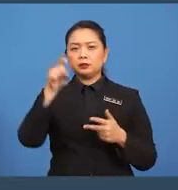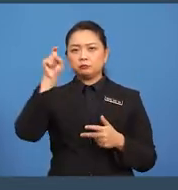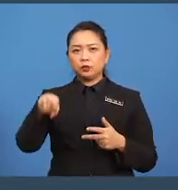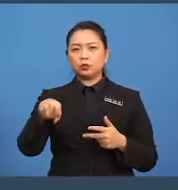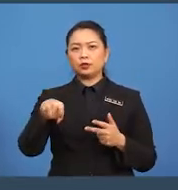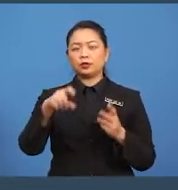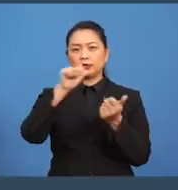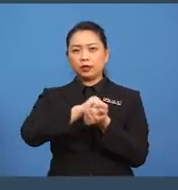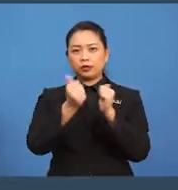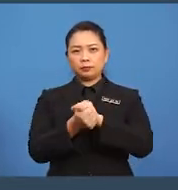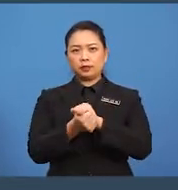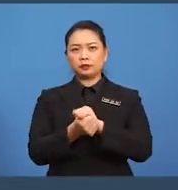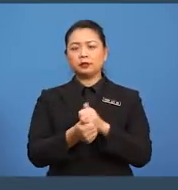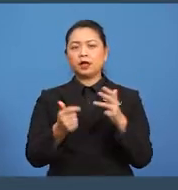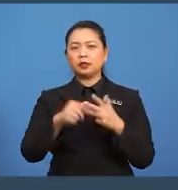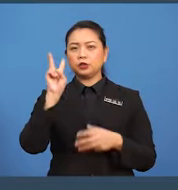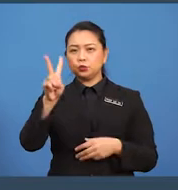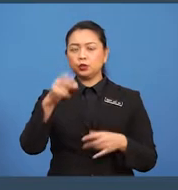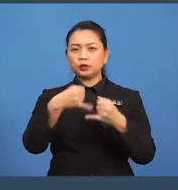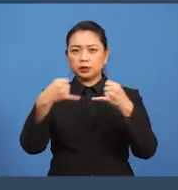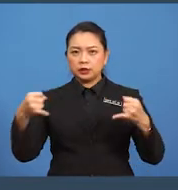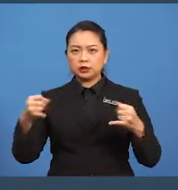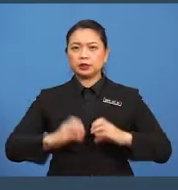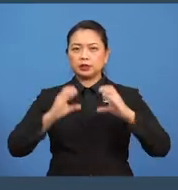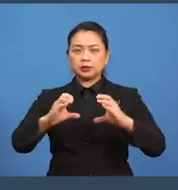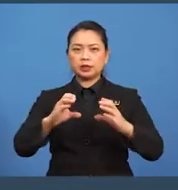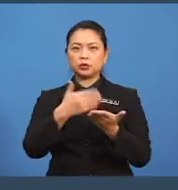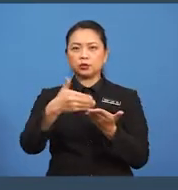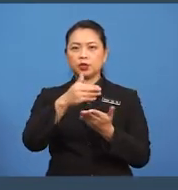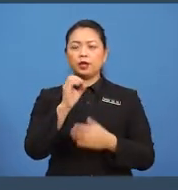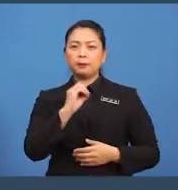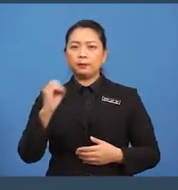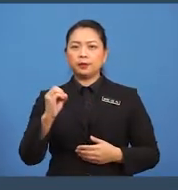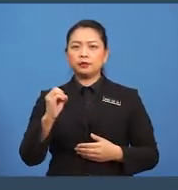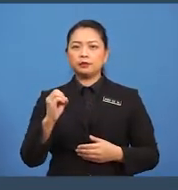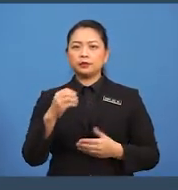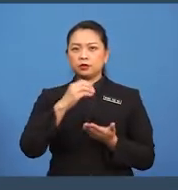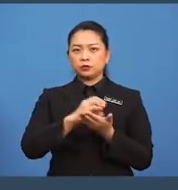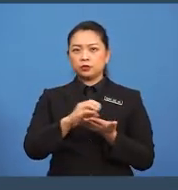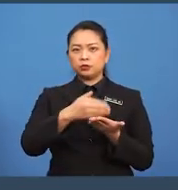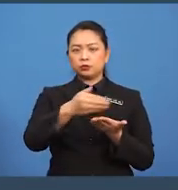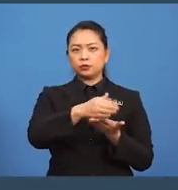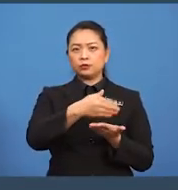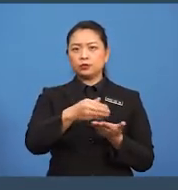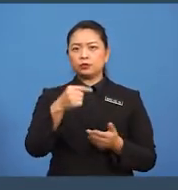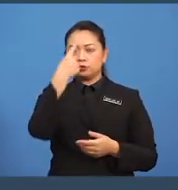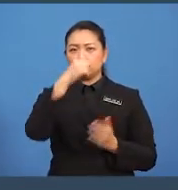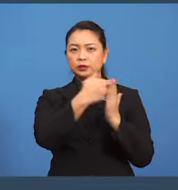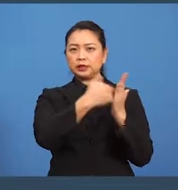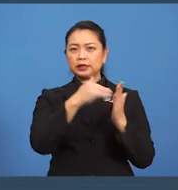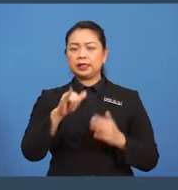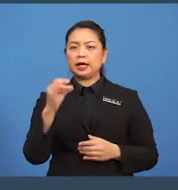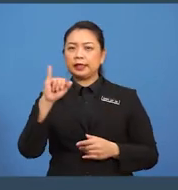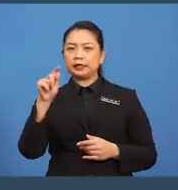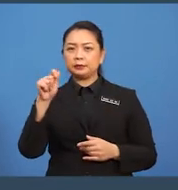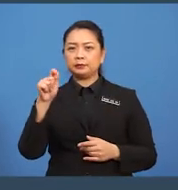memerlukan algoritma. Keempat, terdapat dua kaedah sort iaitu bubble sort sesuai untuk senarai yang